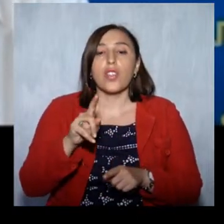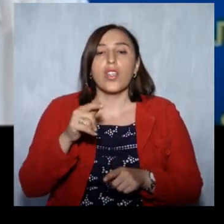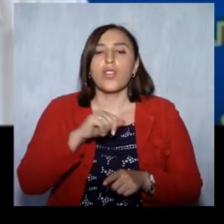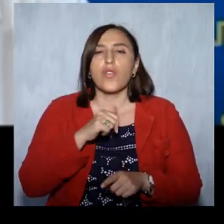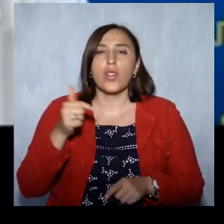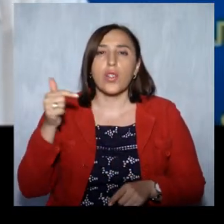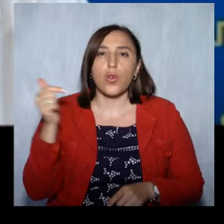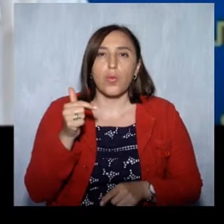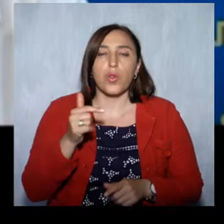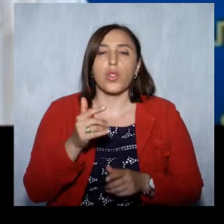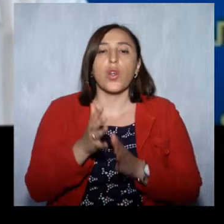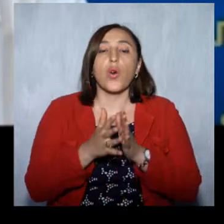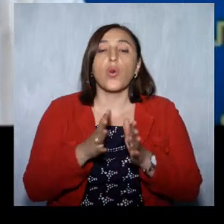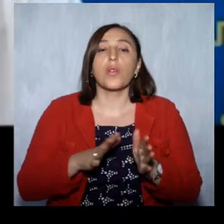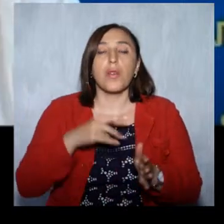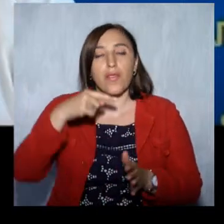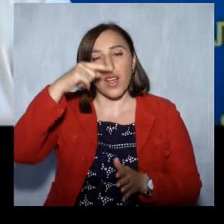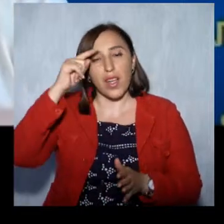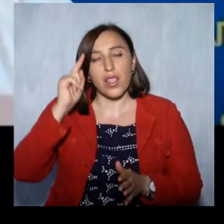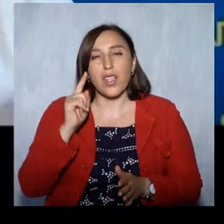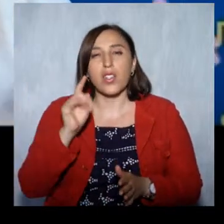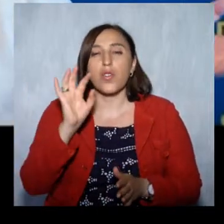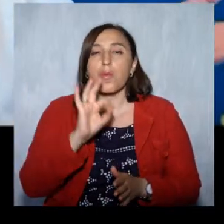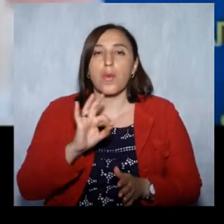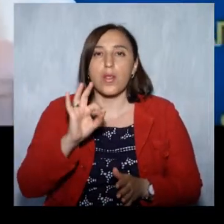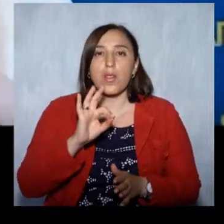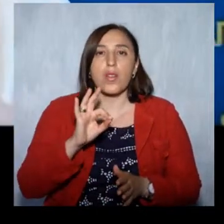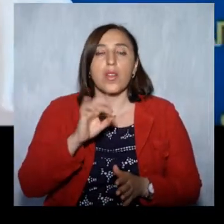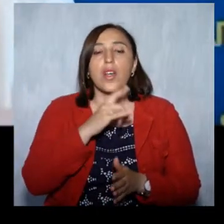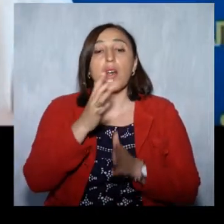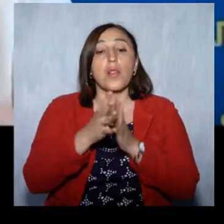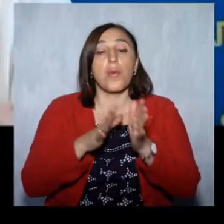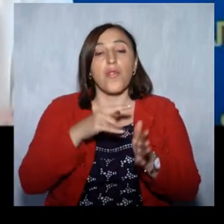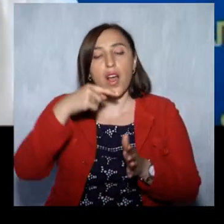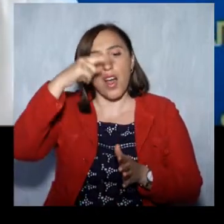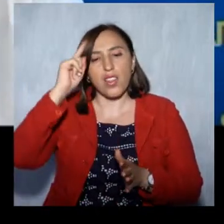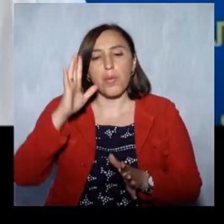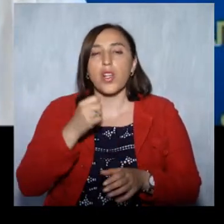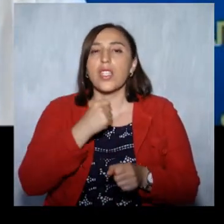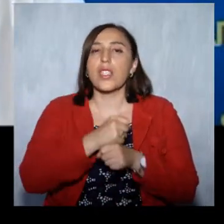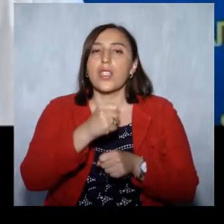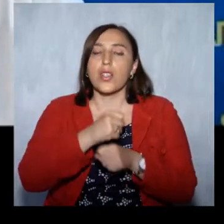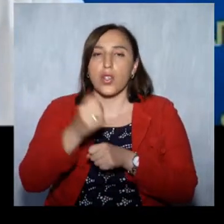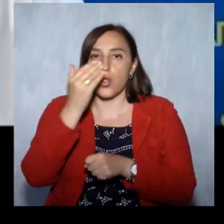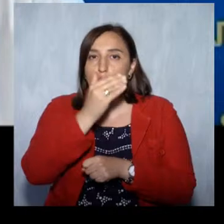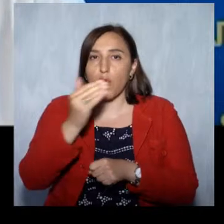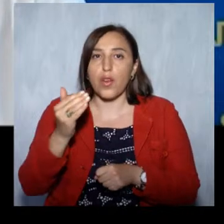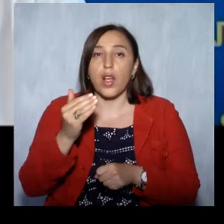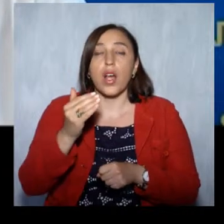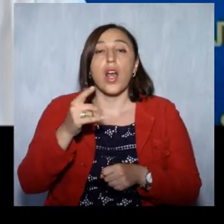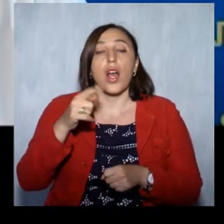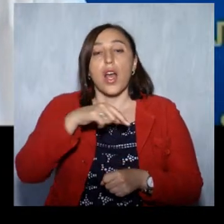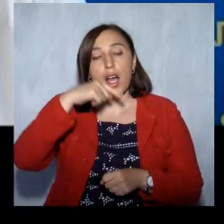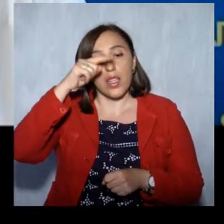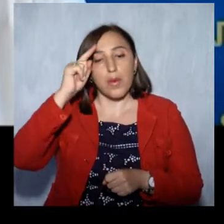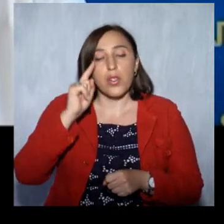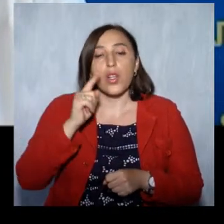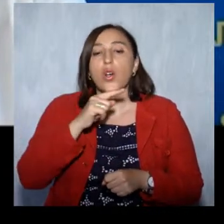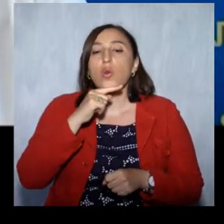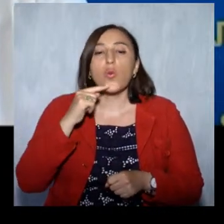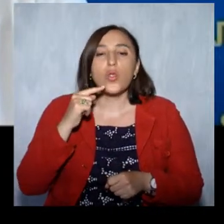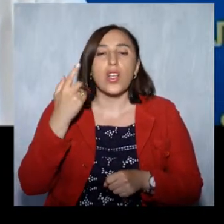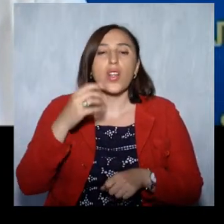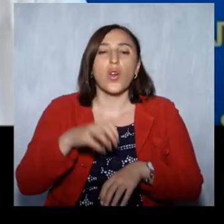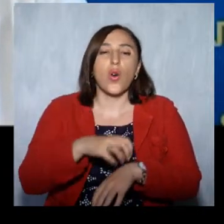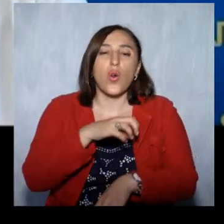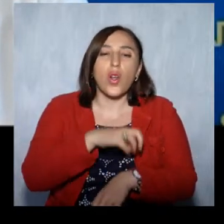խոսեց Ադրբեջանում տիրող իրավիճակի մասին, ասելով, թե այնտեղ բռնապետությունը և Ռուսաստանը պետք է հետ բերի ռուսական կայսրության և խորհրդային միության